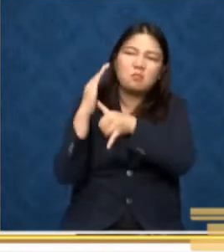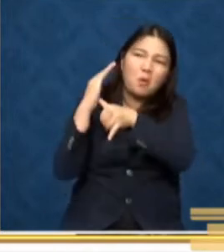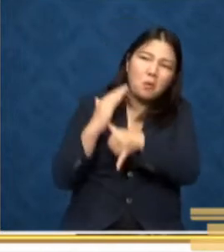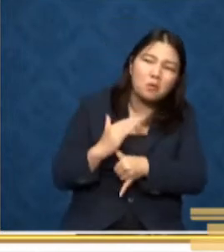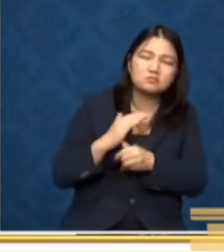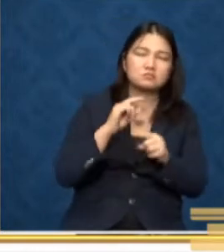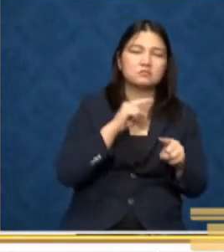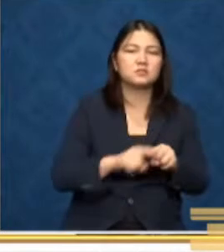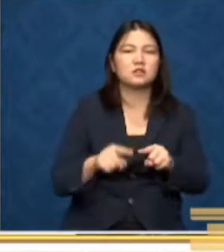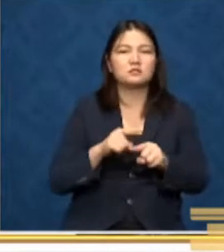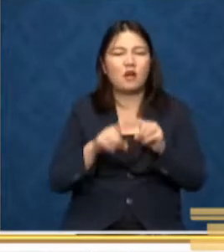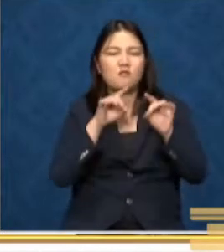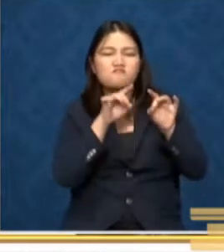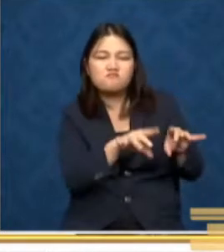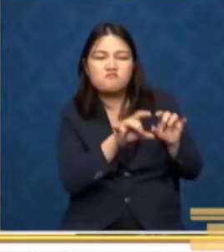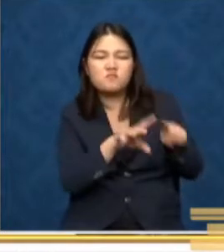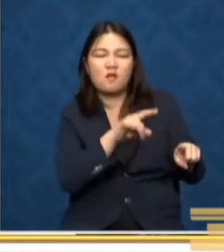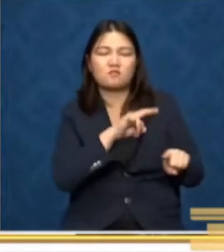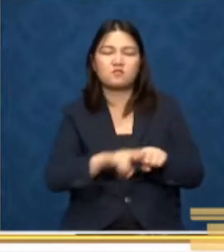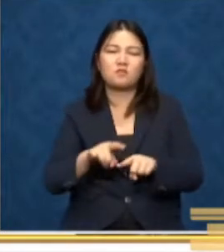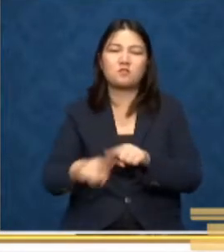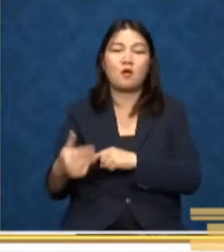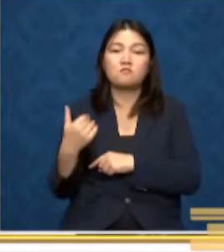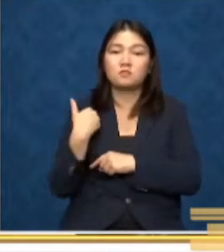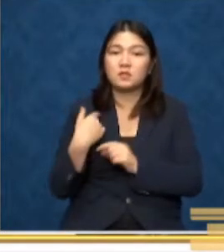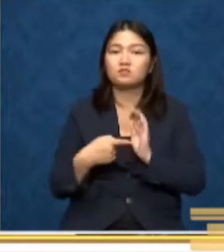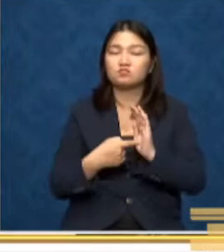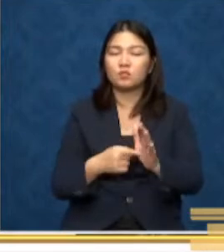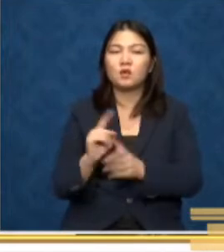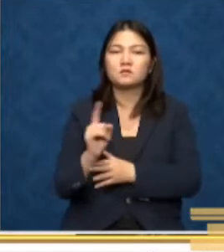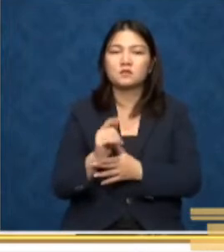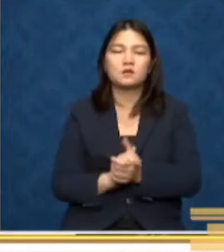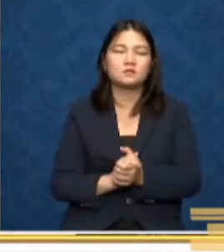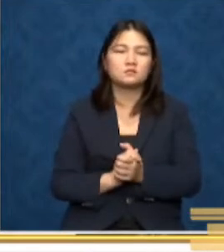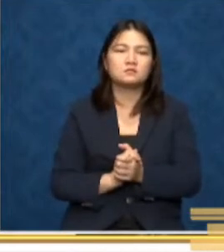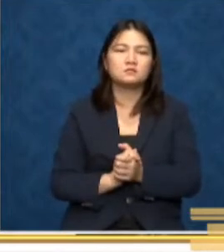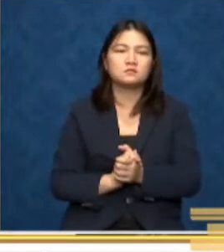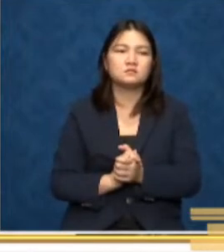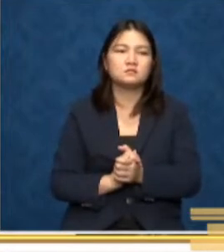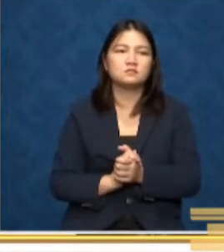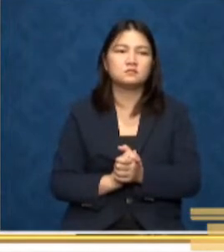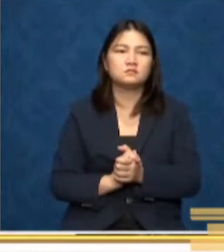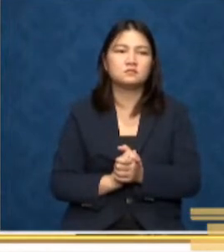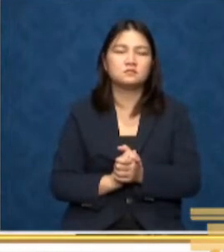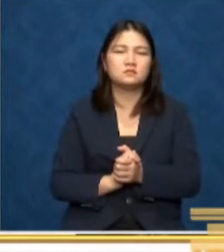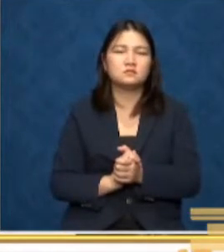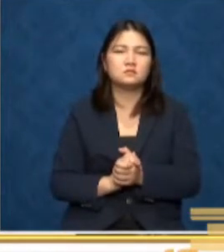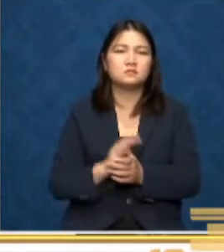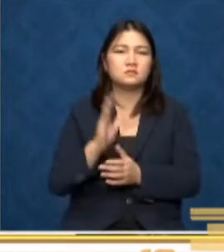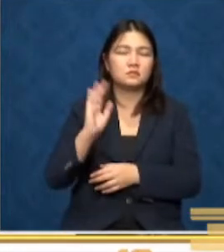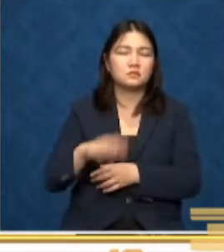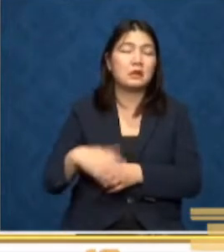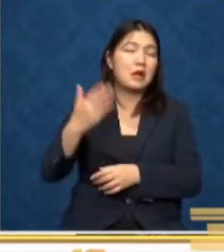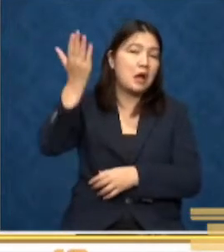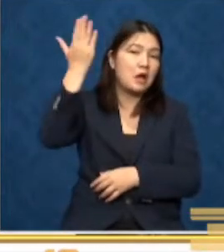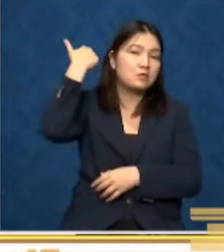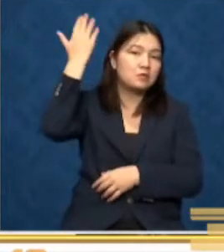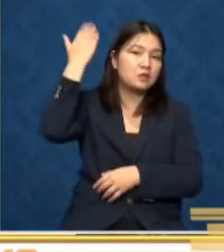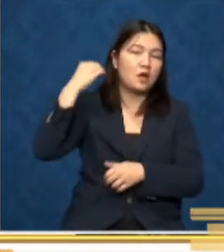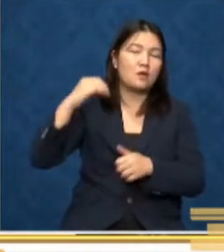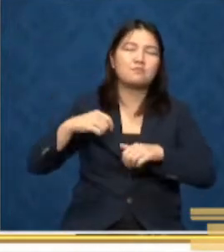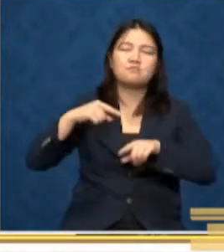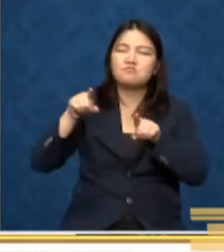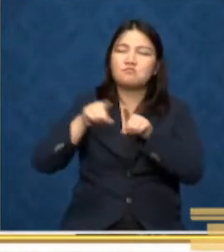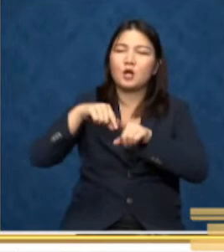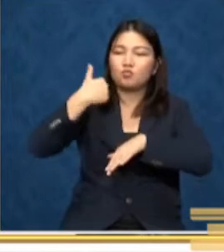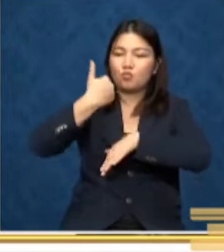ย์ไม่ว่ากรณีฮายีสุหลงซึ่งเป็นผู้นำทางศาสนา